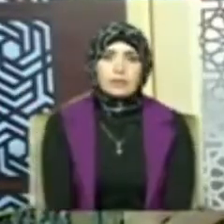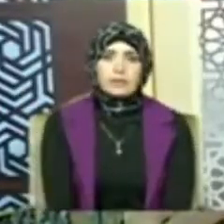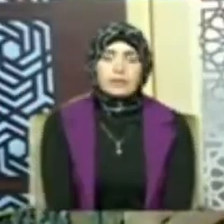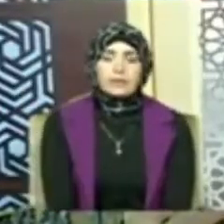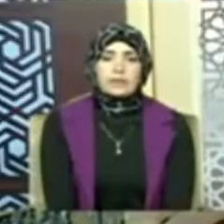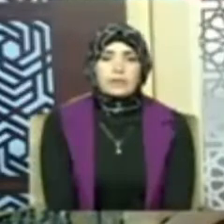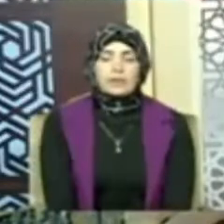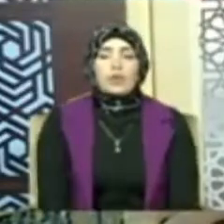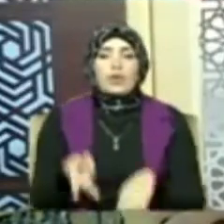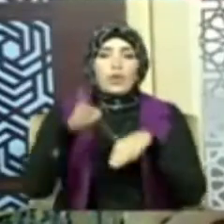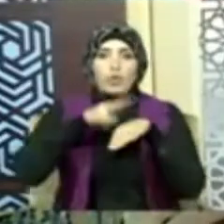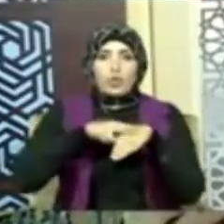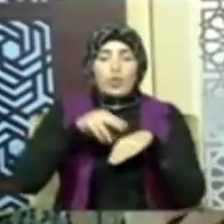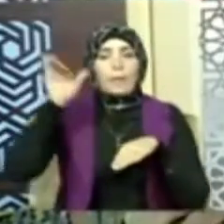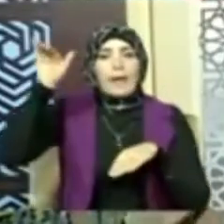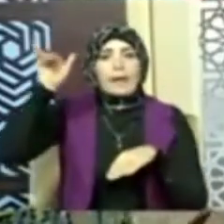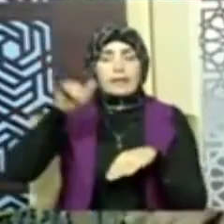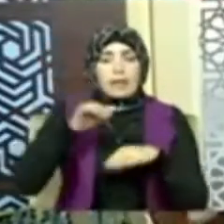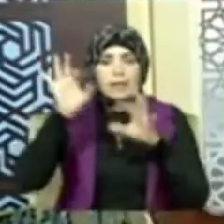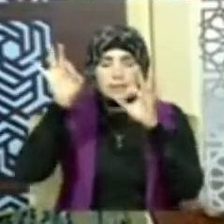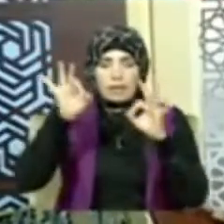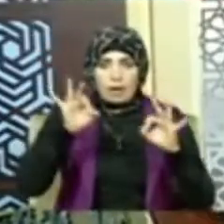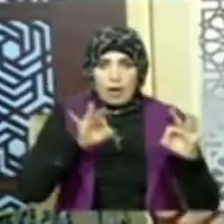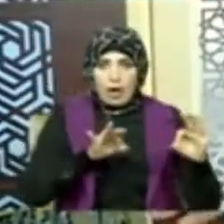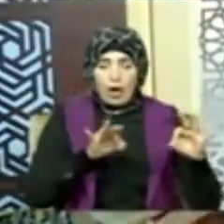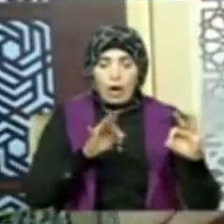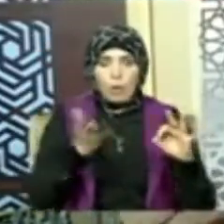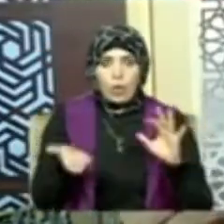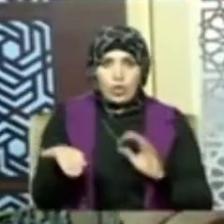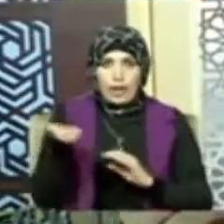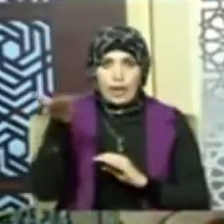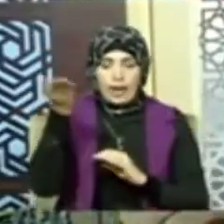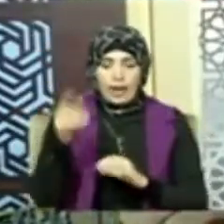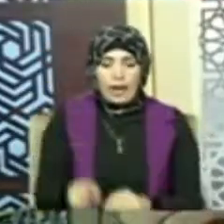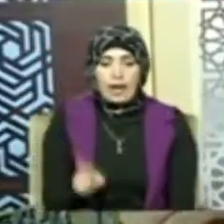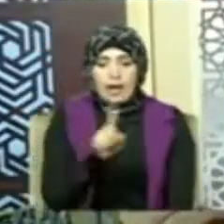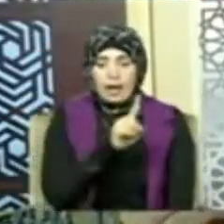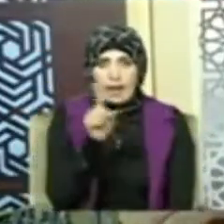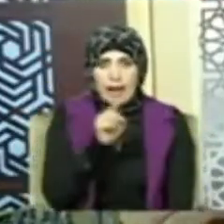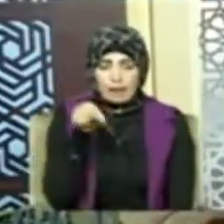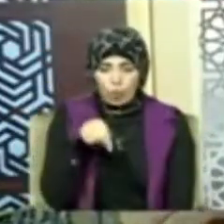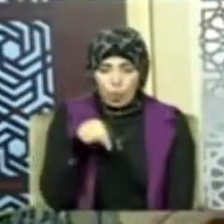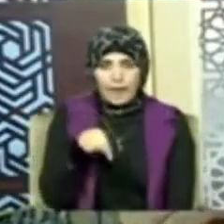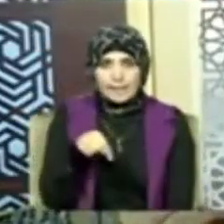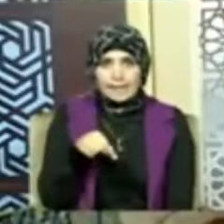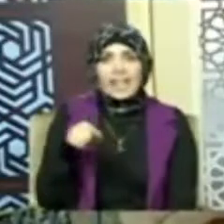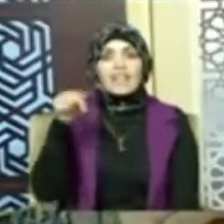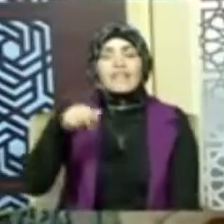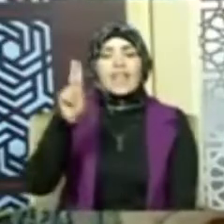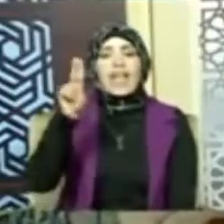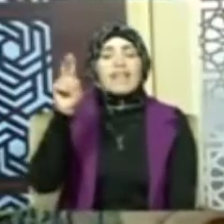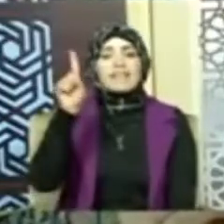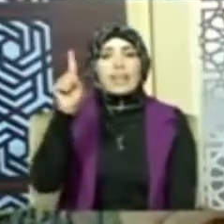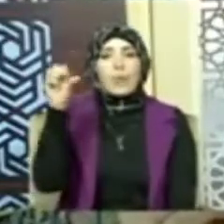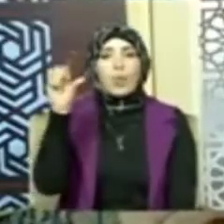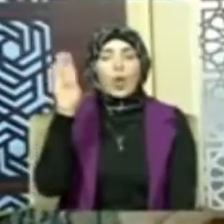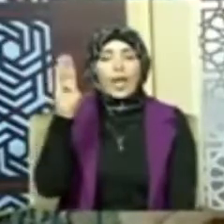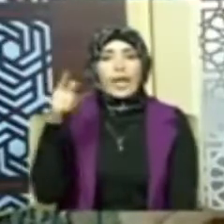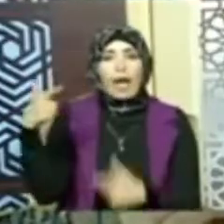ثم يأتي قوله تعالى: إلا تنصروه، إلا إن تتخاذلوا عنه الآن في تبوك. والآيات